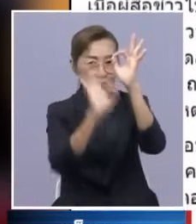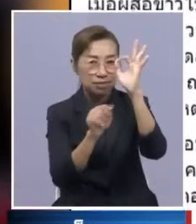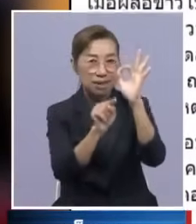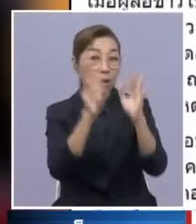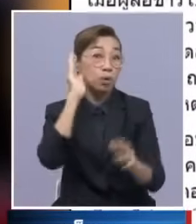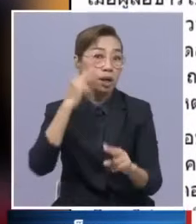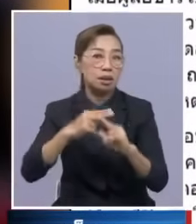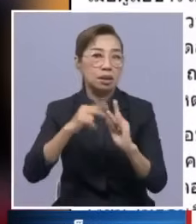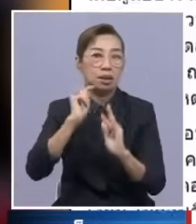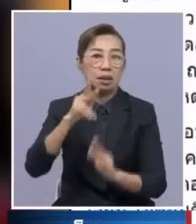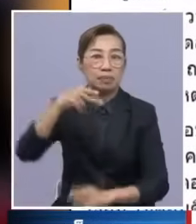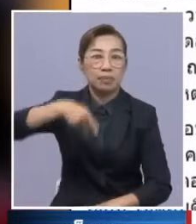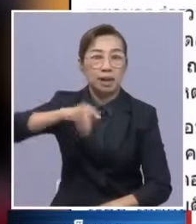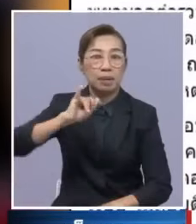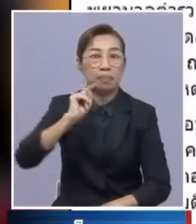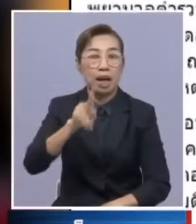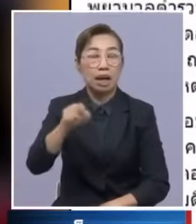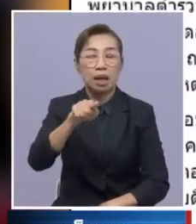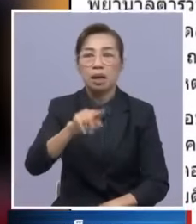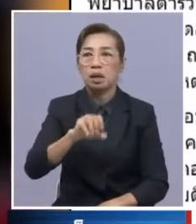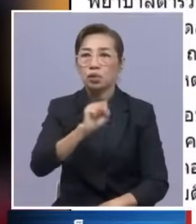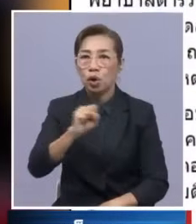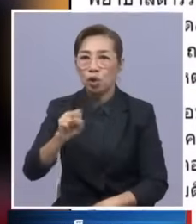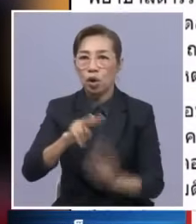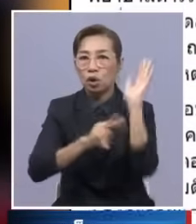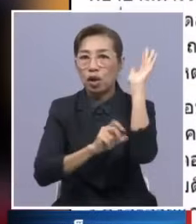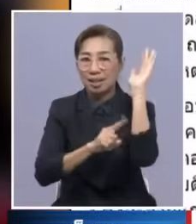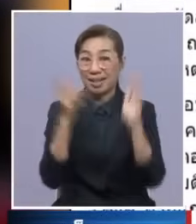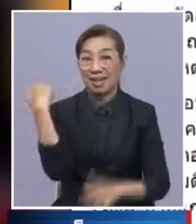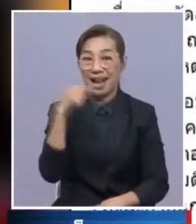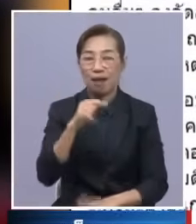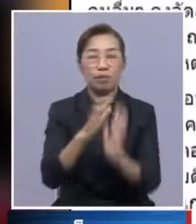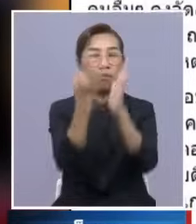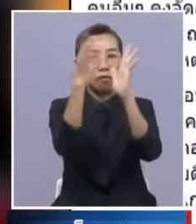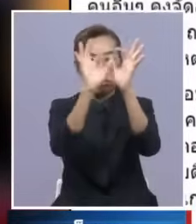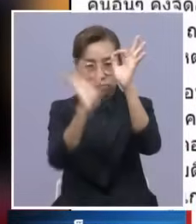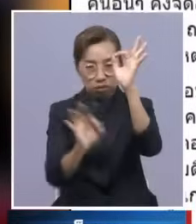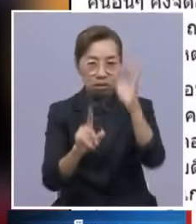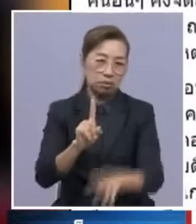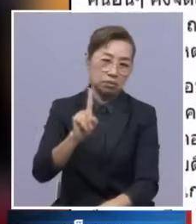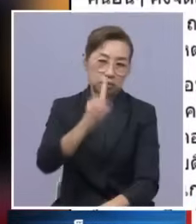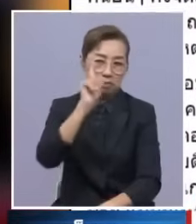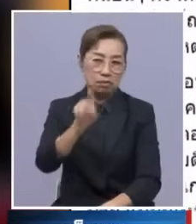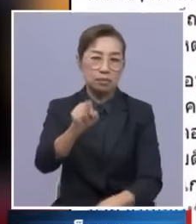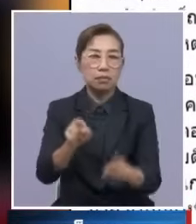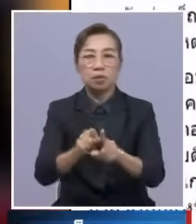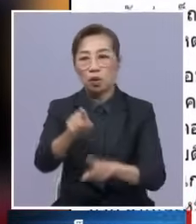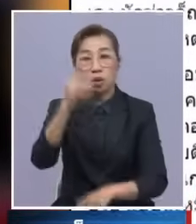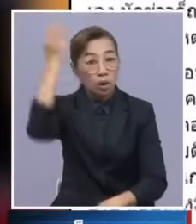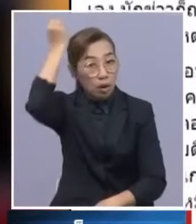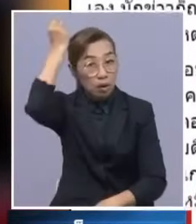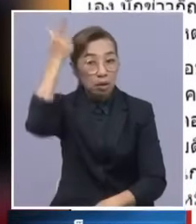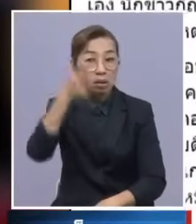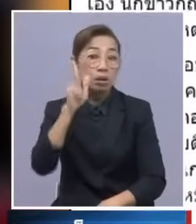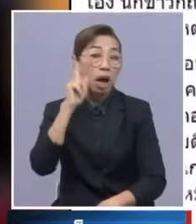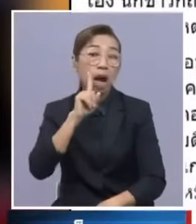เสนพงศ์คุณผู้ชมคะอดีตส.ส.นครศรีธรรมราชโพสต์ข้อความผ่าน Facebook ตั้งข้อสังเกตนะคะกรณีที่คุณอุ๊งอิ๊งปฏิ